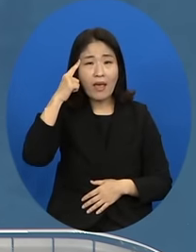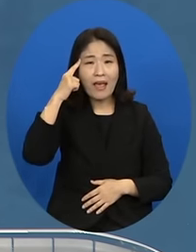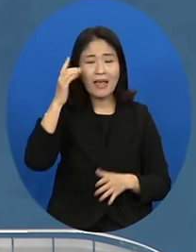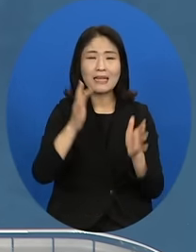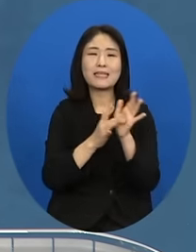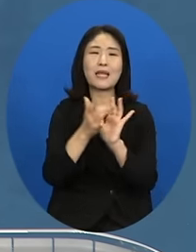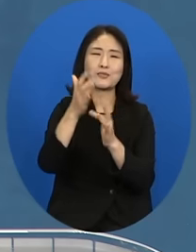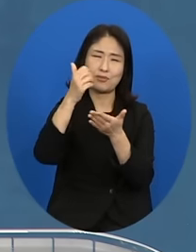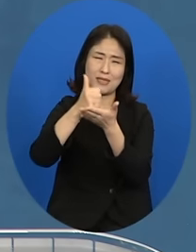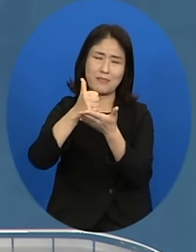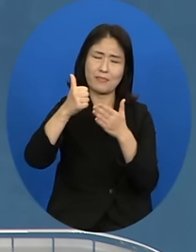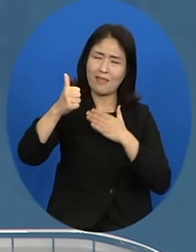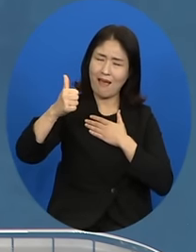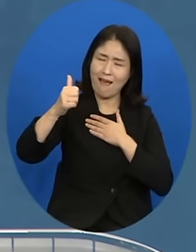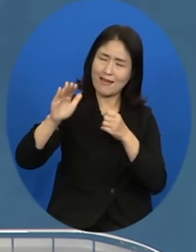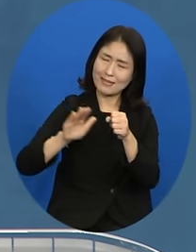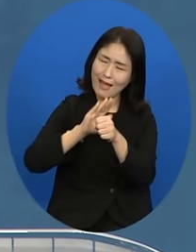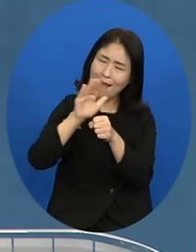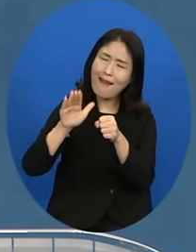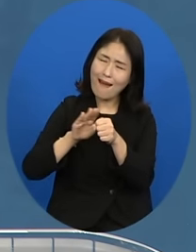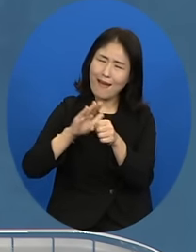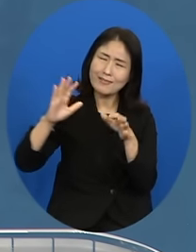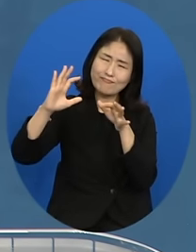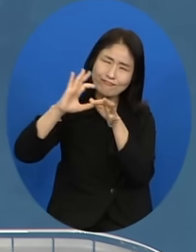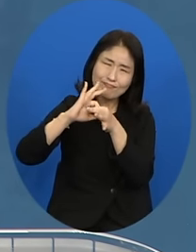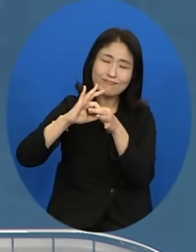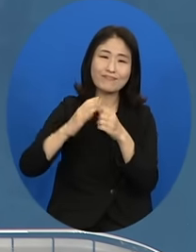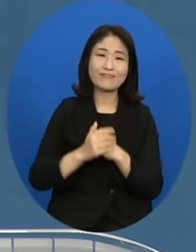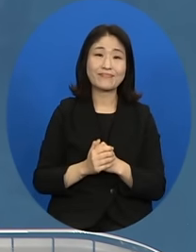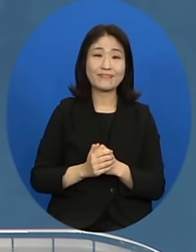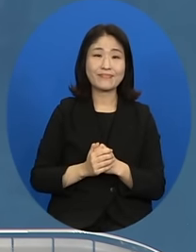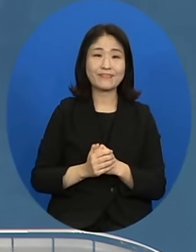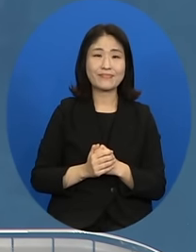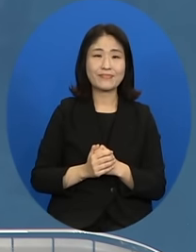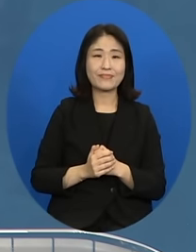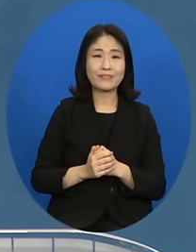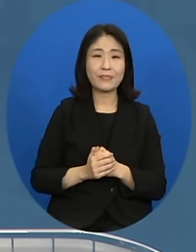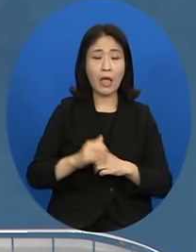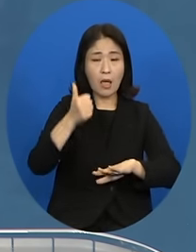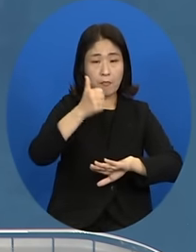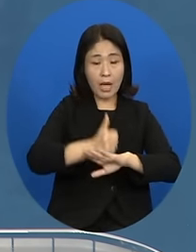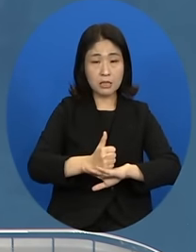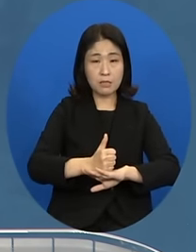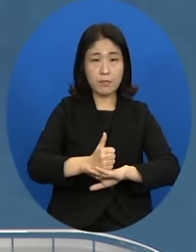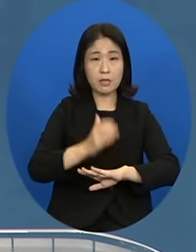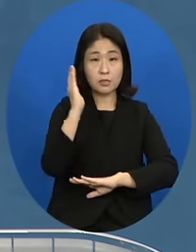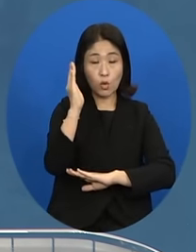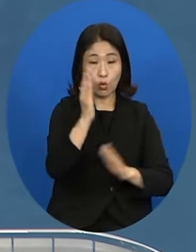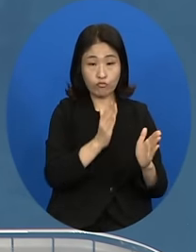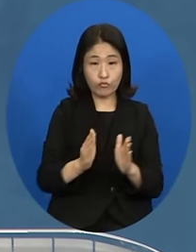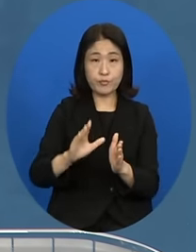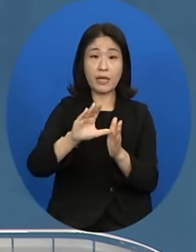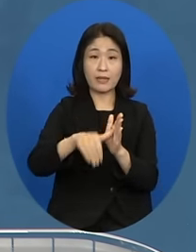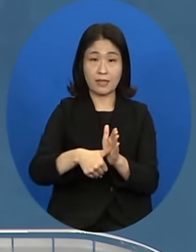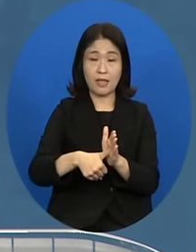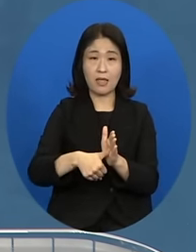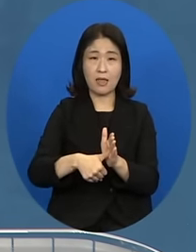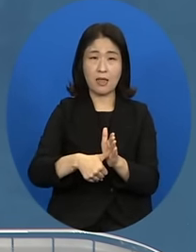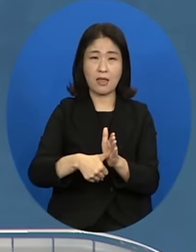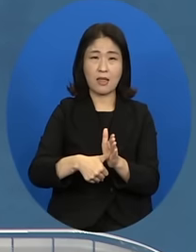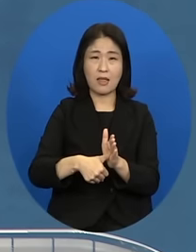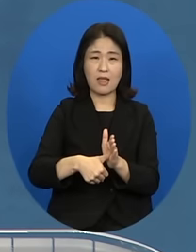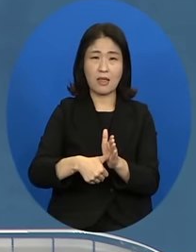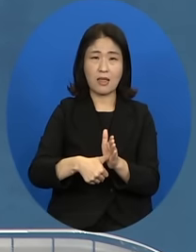빠졌기 때문에 그렇습니다. 저는 오늘 고별 설교를 준비하면서 딱 한마디 할 수 있다면